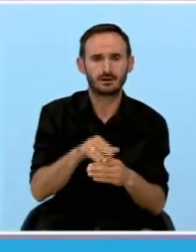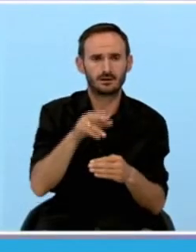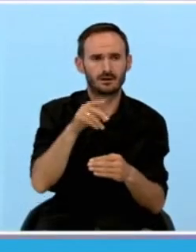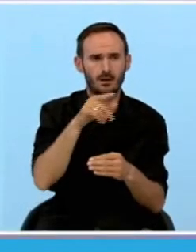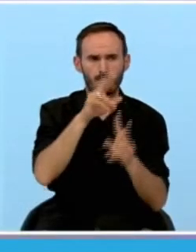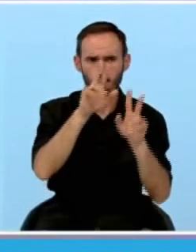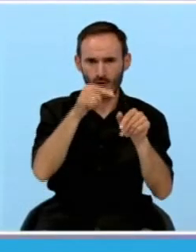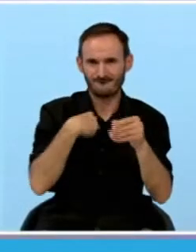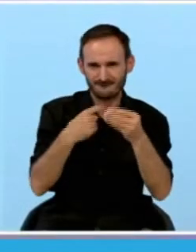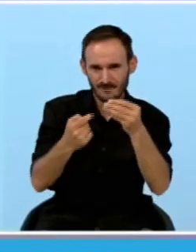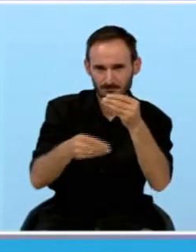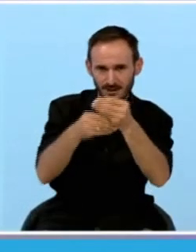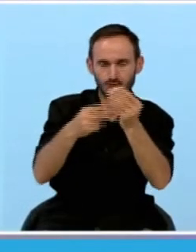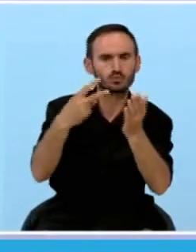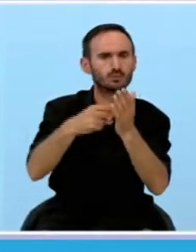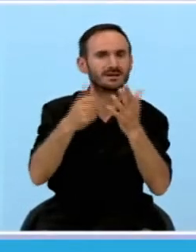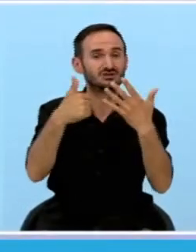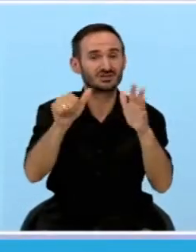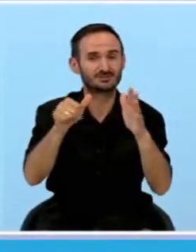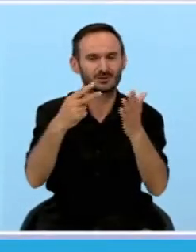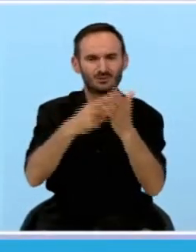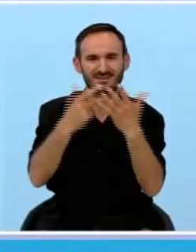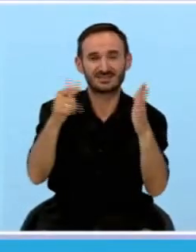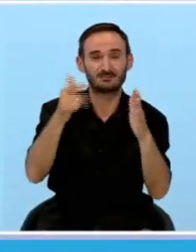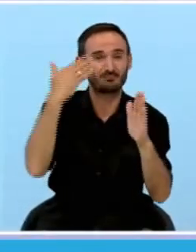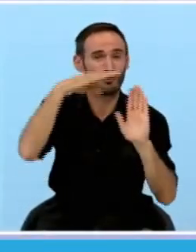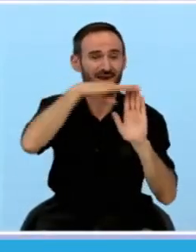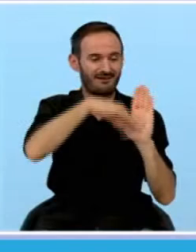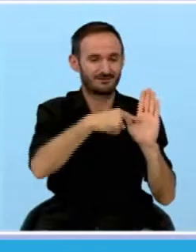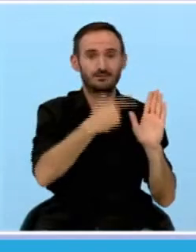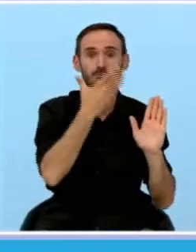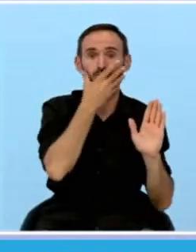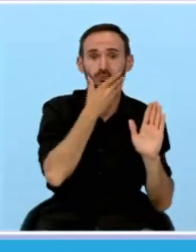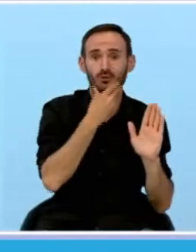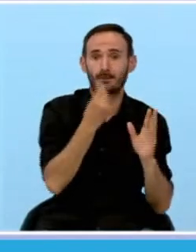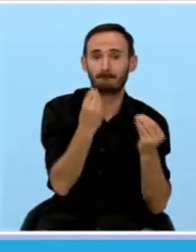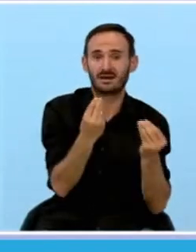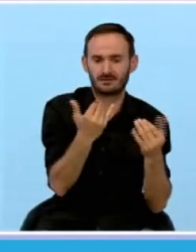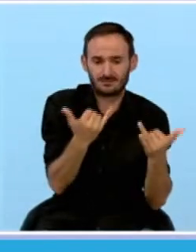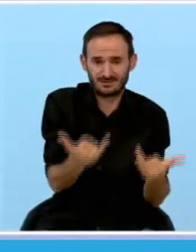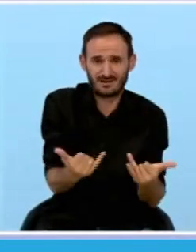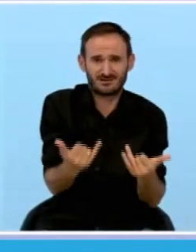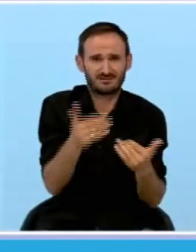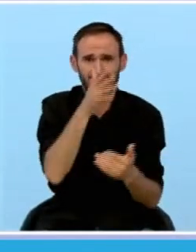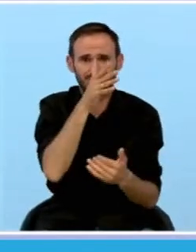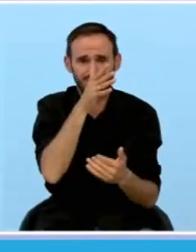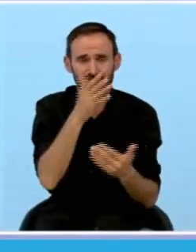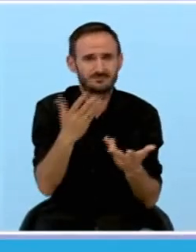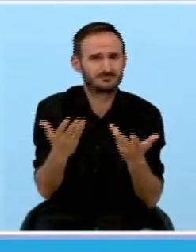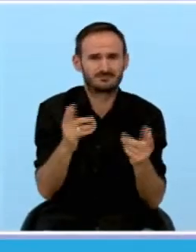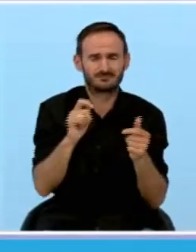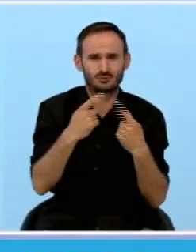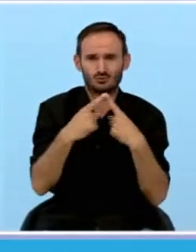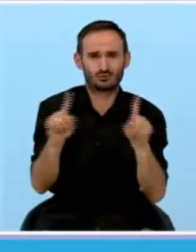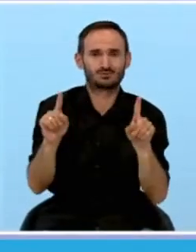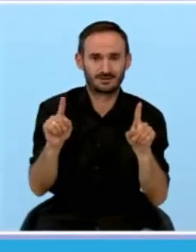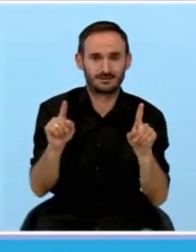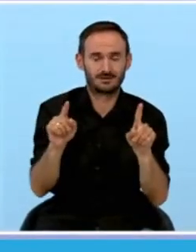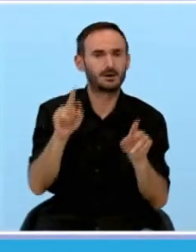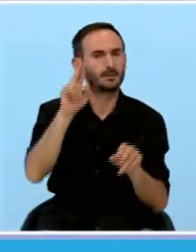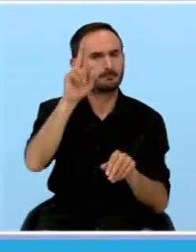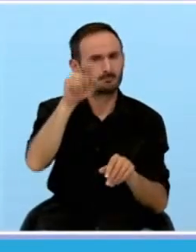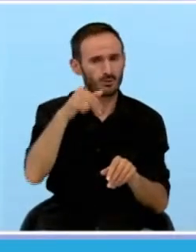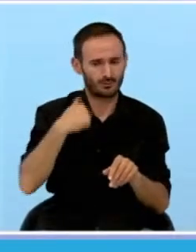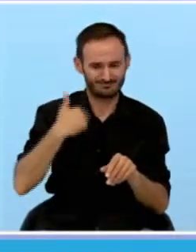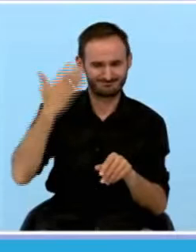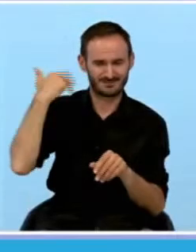2016-2017 ka qenë shumë mai i favorshëm se ka qenë pa të përfshi edhe shoqëruesit, ndërsa tash jo. Pa tjetër, na kemi hasa dhe ligje tjera që